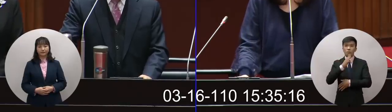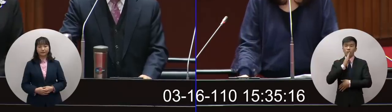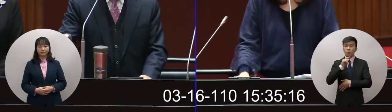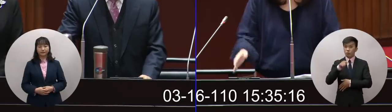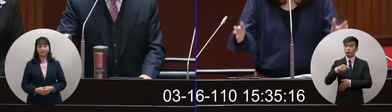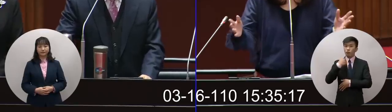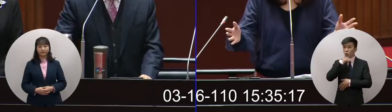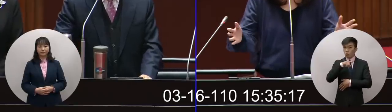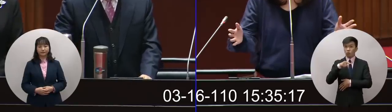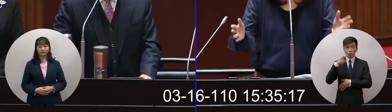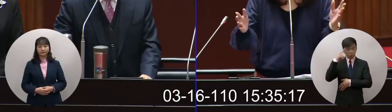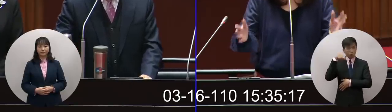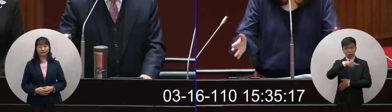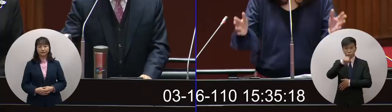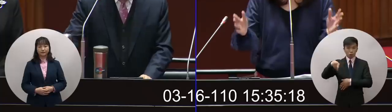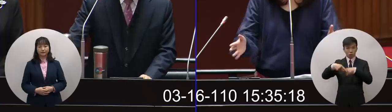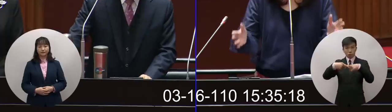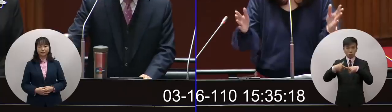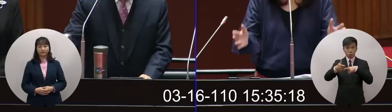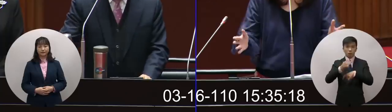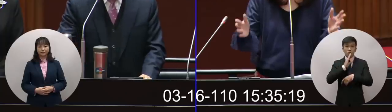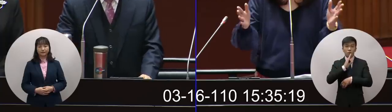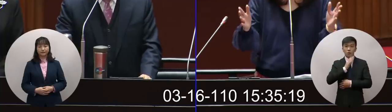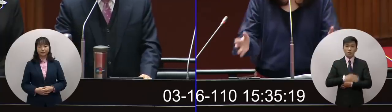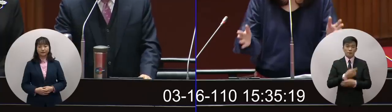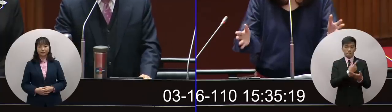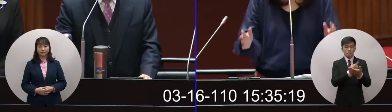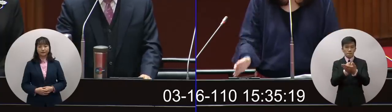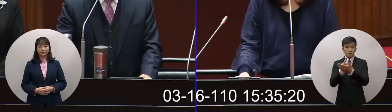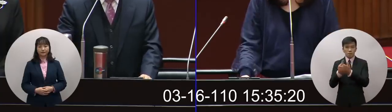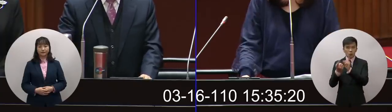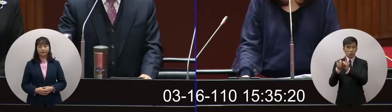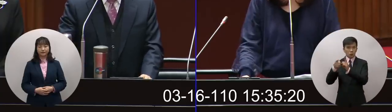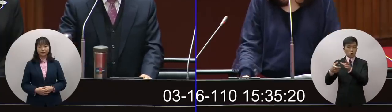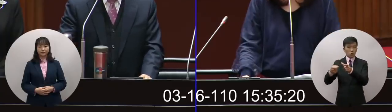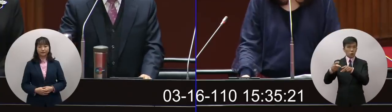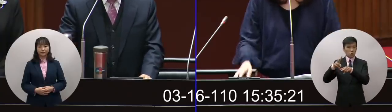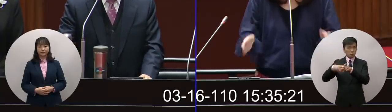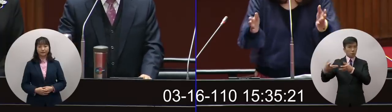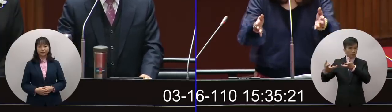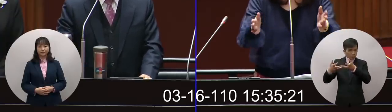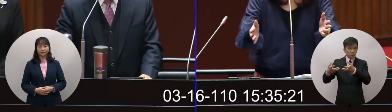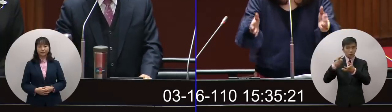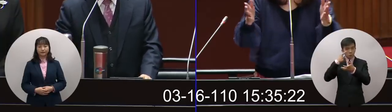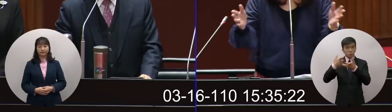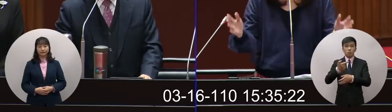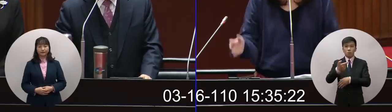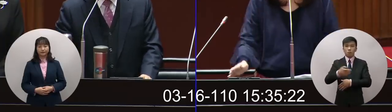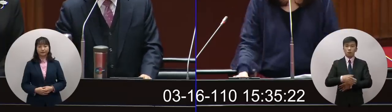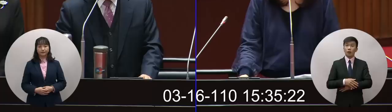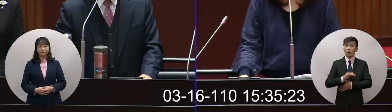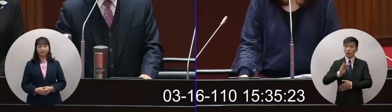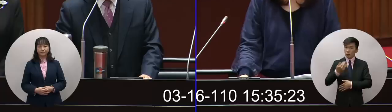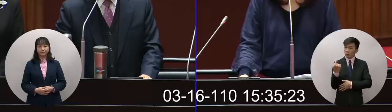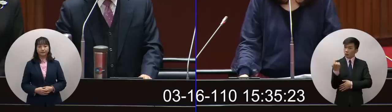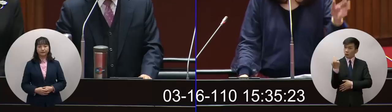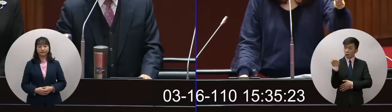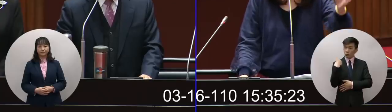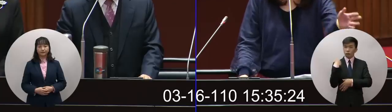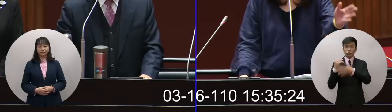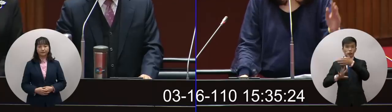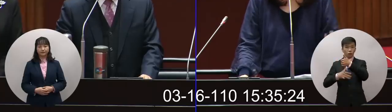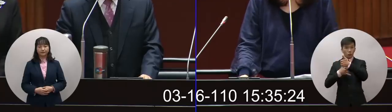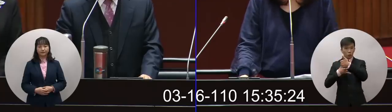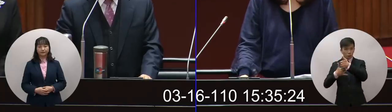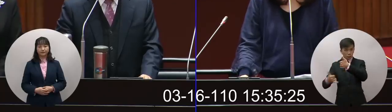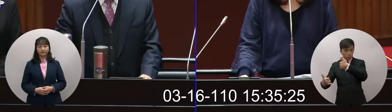事。这么多人投入公共议题的关切的一个行列，那在这里面，直到昨天委员会去